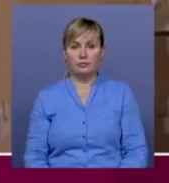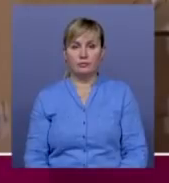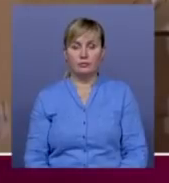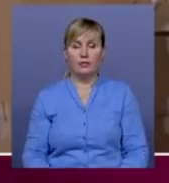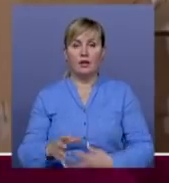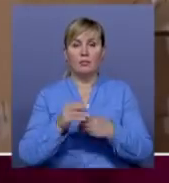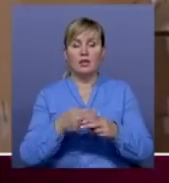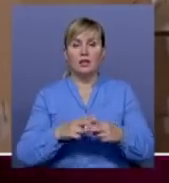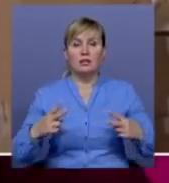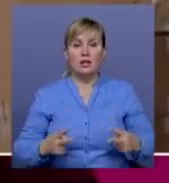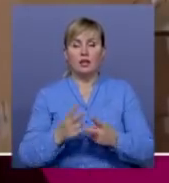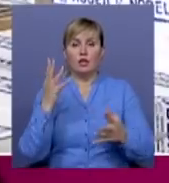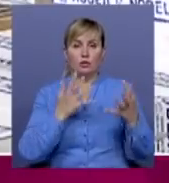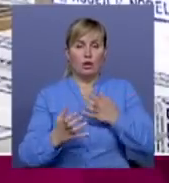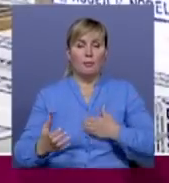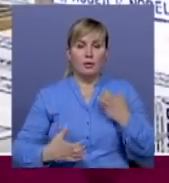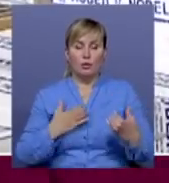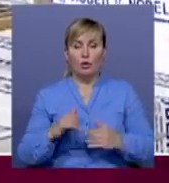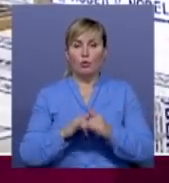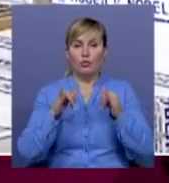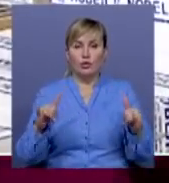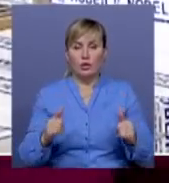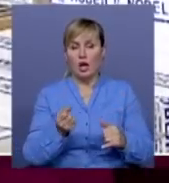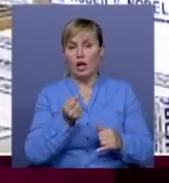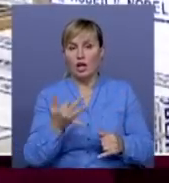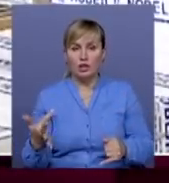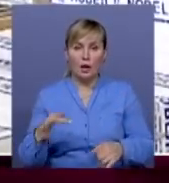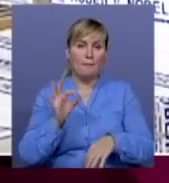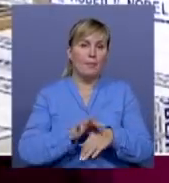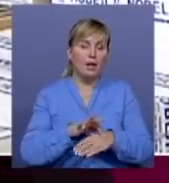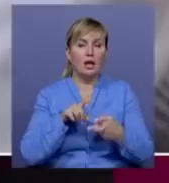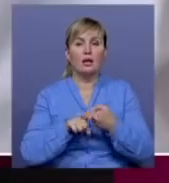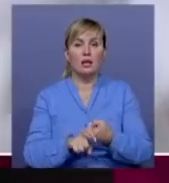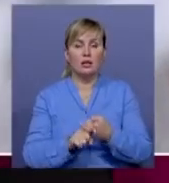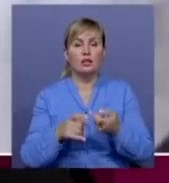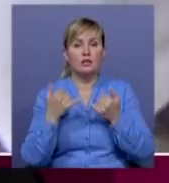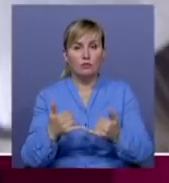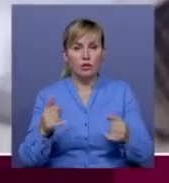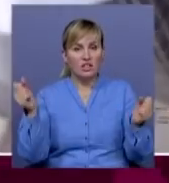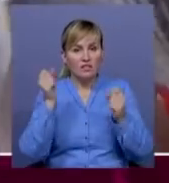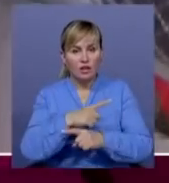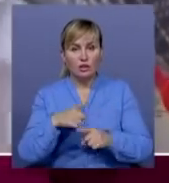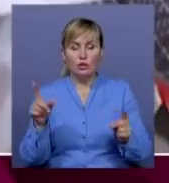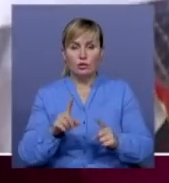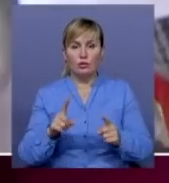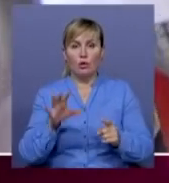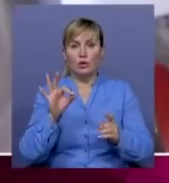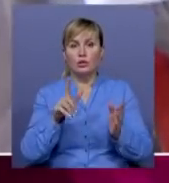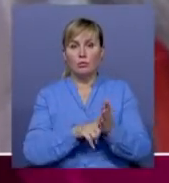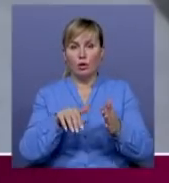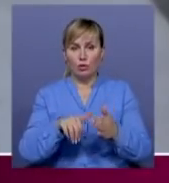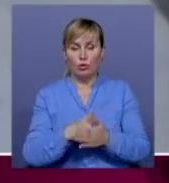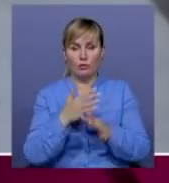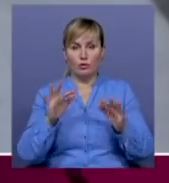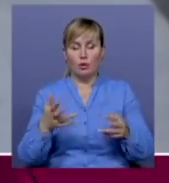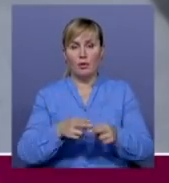Вместе с тем, столица всерьез обеспокоена увеличением количества больных коронавирусом. Сегодня стало известно о 7 новых случаях.